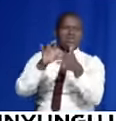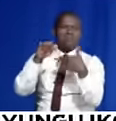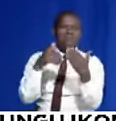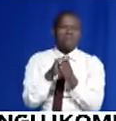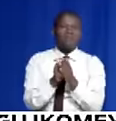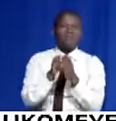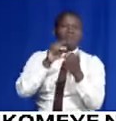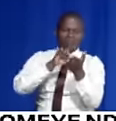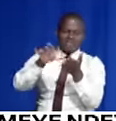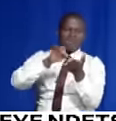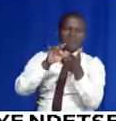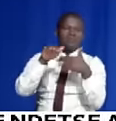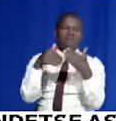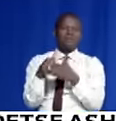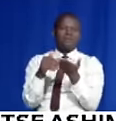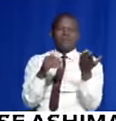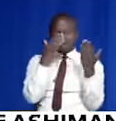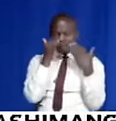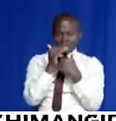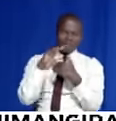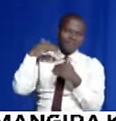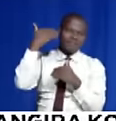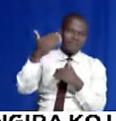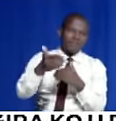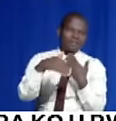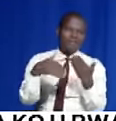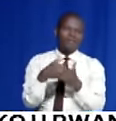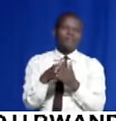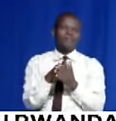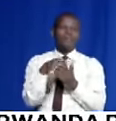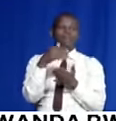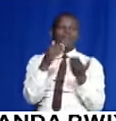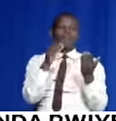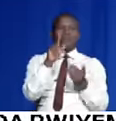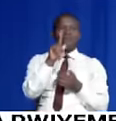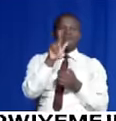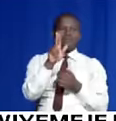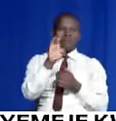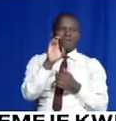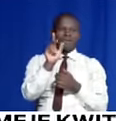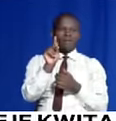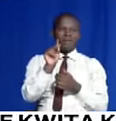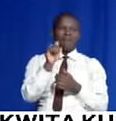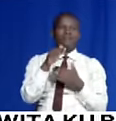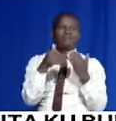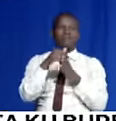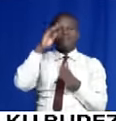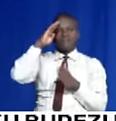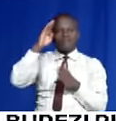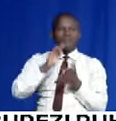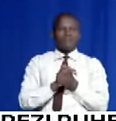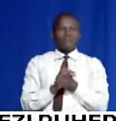bakarara basezerewe ndetse kuri ubu bataha bukeye hariyo mugenzi wacu Lucky Nizeyimana Lucky, wiriwe